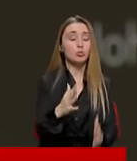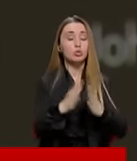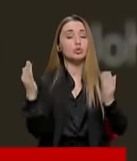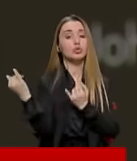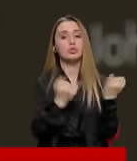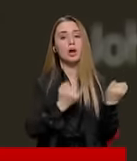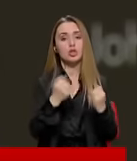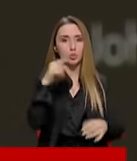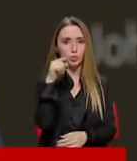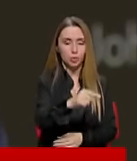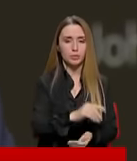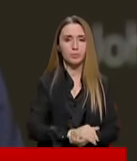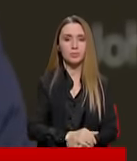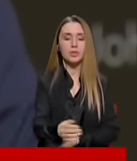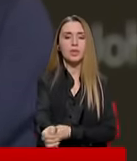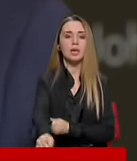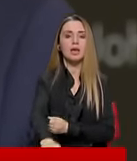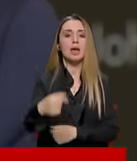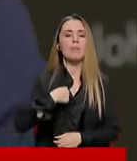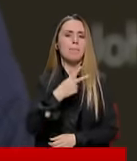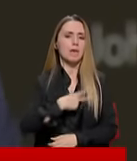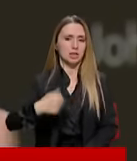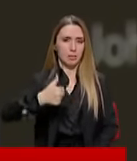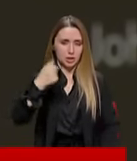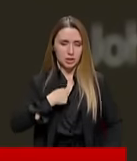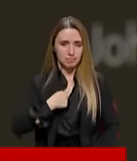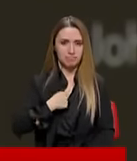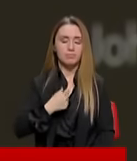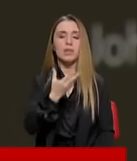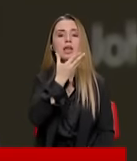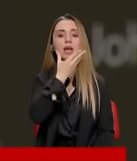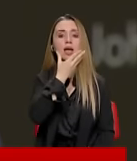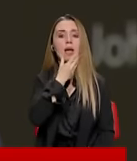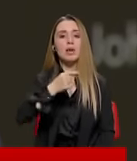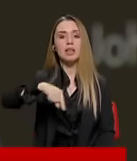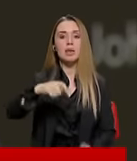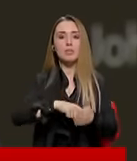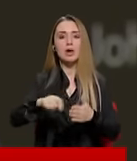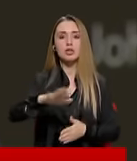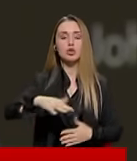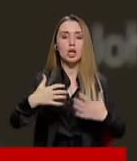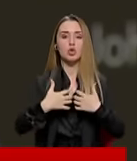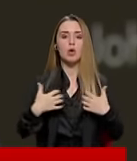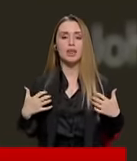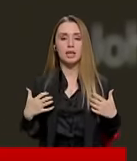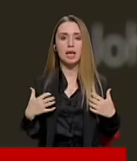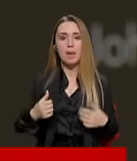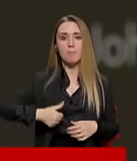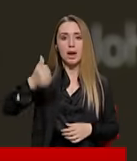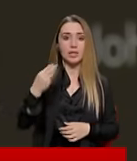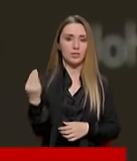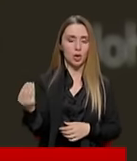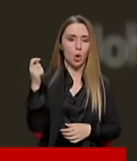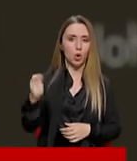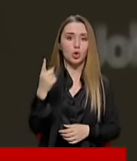tartışması O şimdi ben belediye başkanıyım Evet Eee emeklilere maaşı Sosyal Güvenlik Bakanlığı